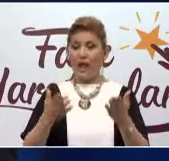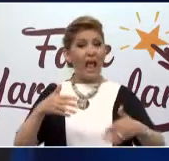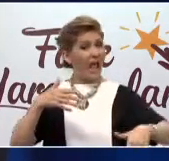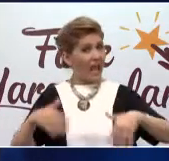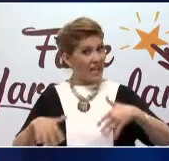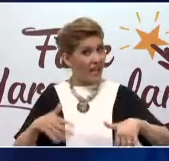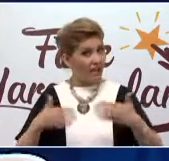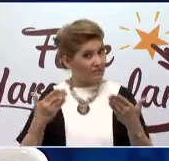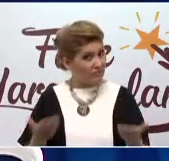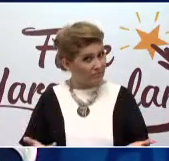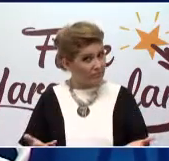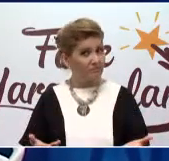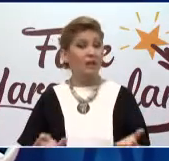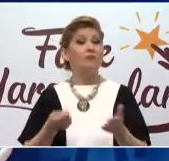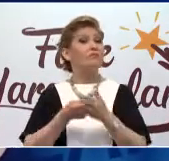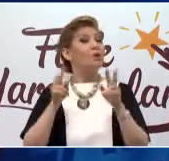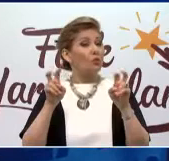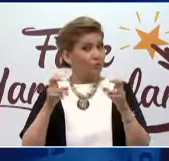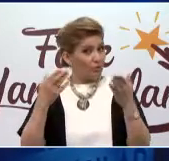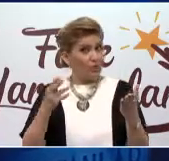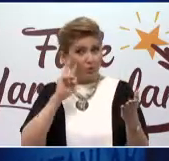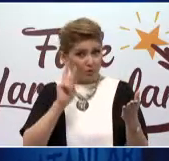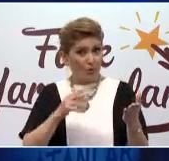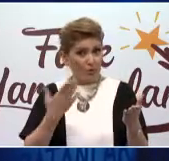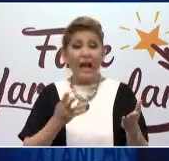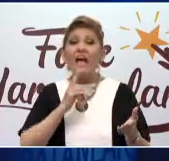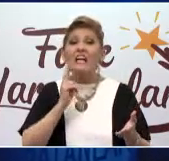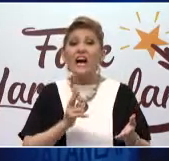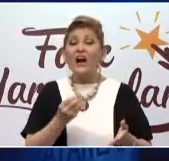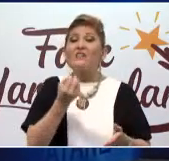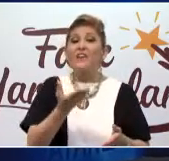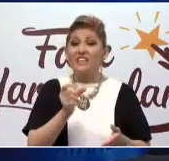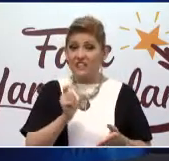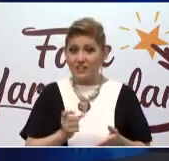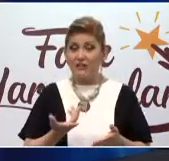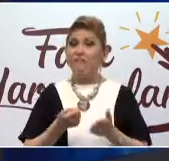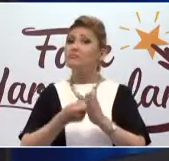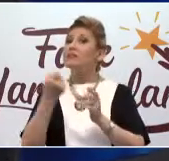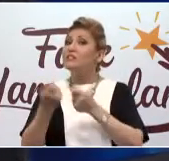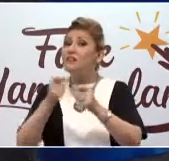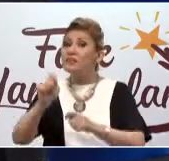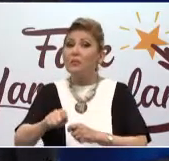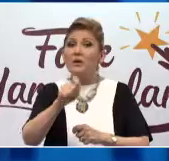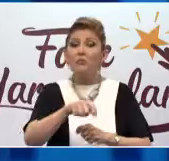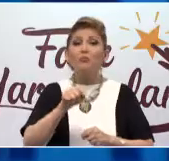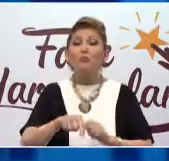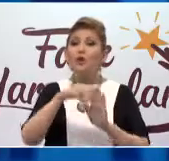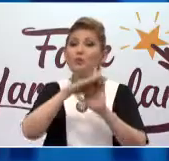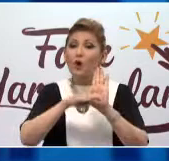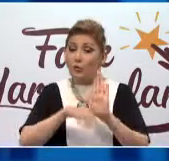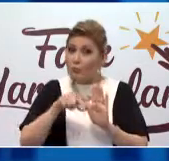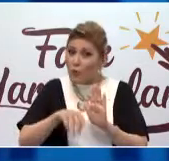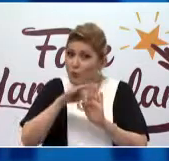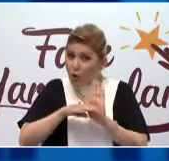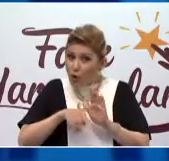Engelliler konusunda olsun, diğer konularda görüyoruz. Karar vericilerin, düzenleyicilerin bu programlardan ve bu